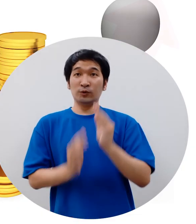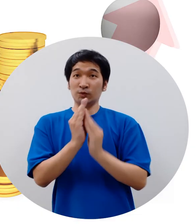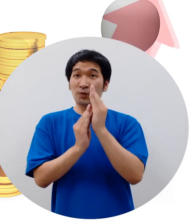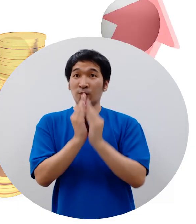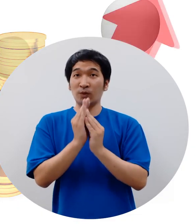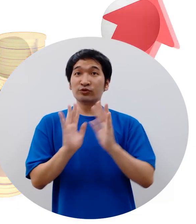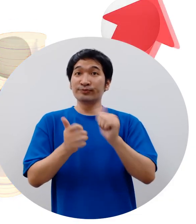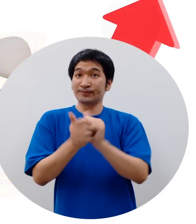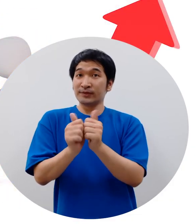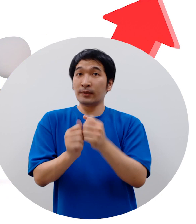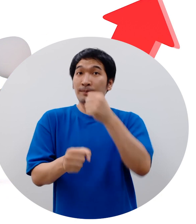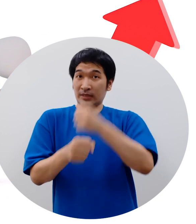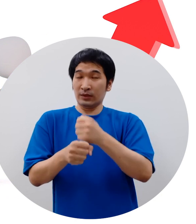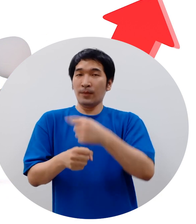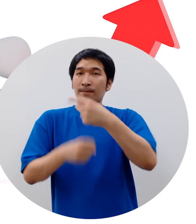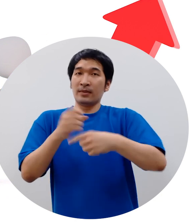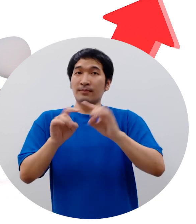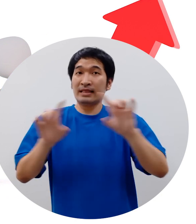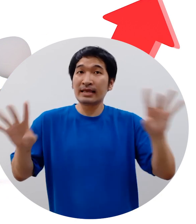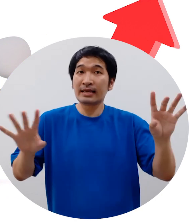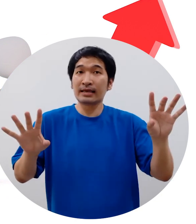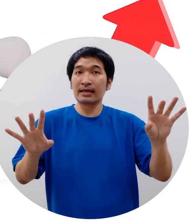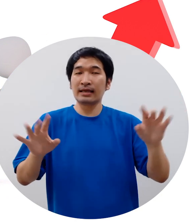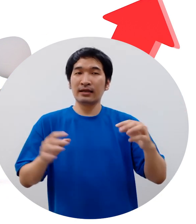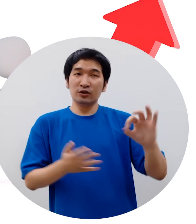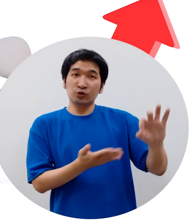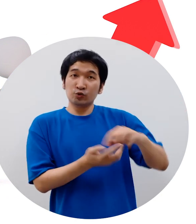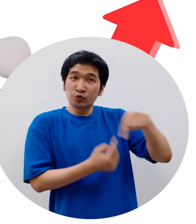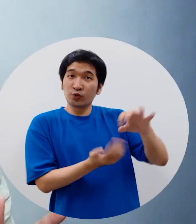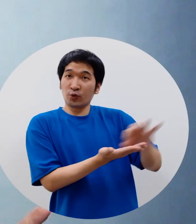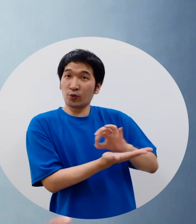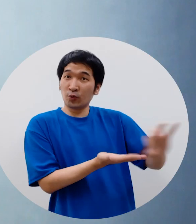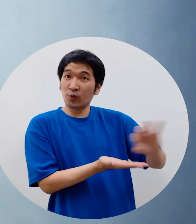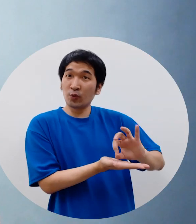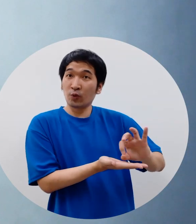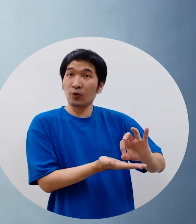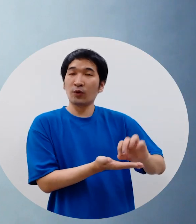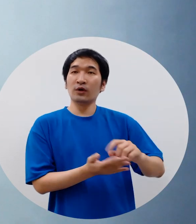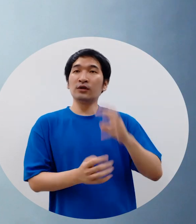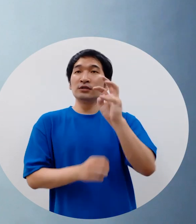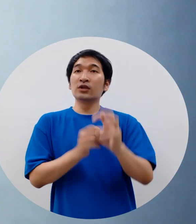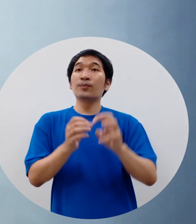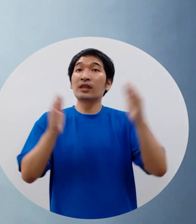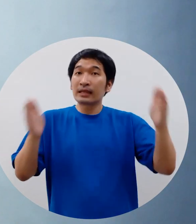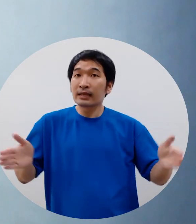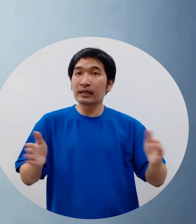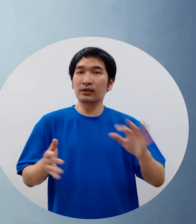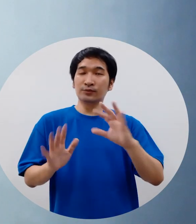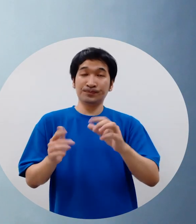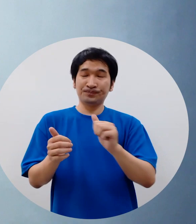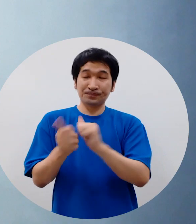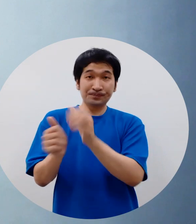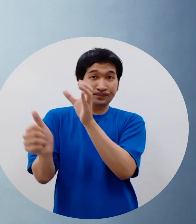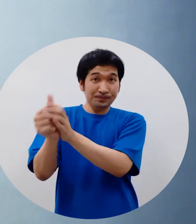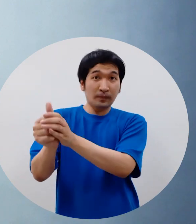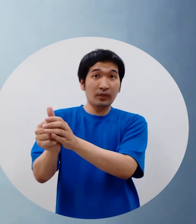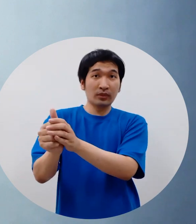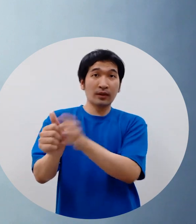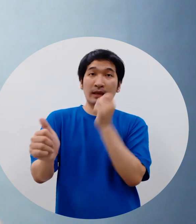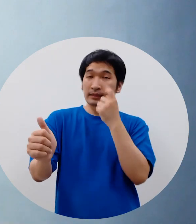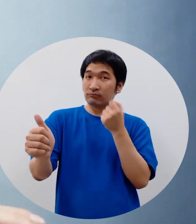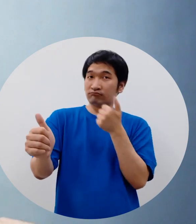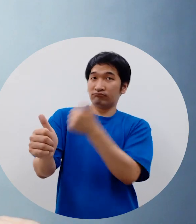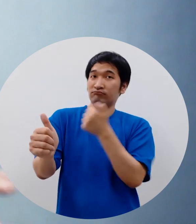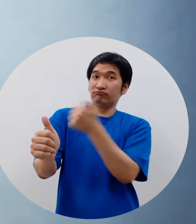국부펀드를 만들고 매년 7%씩의 운영 수익을 내면 30년 동안 이 국부펀드를 통해서